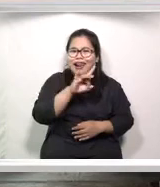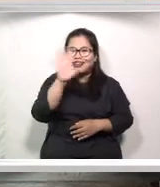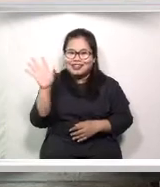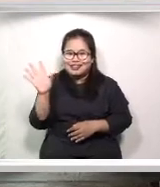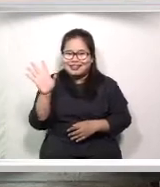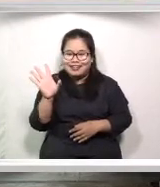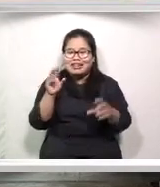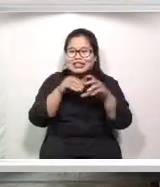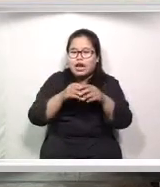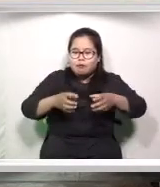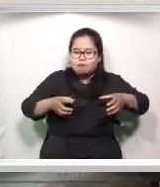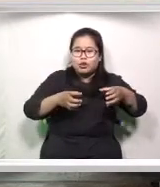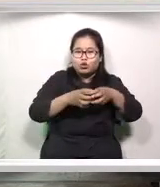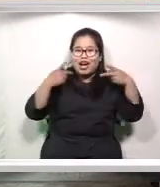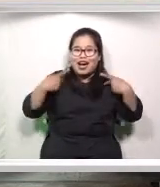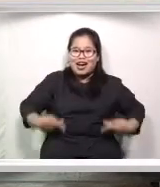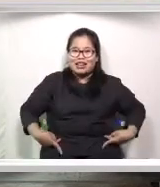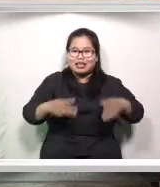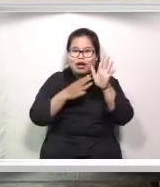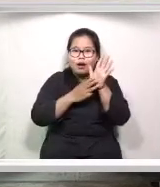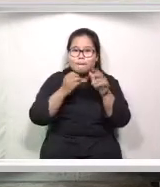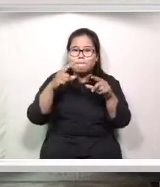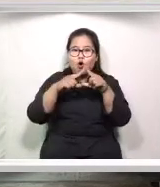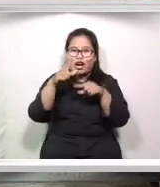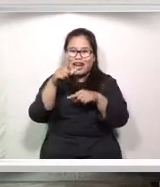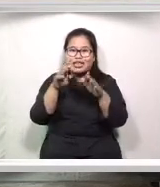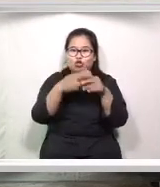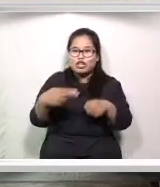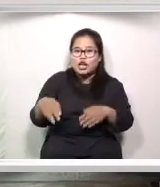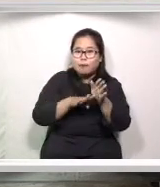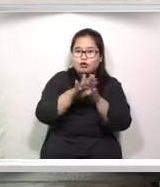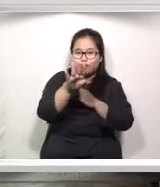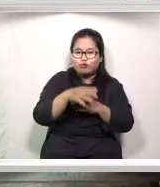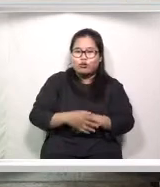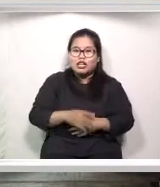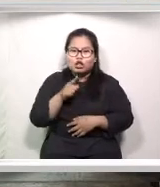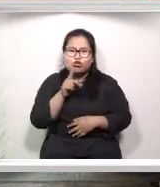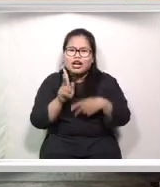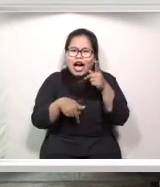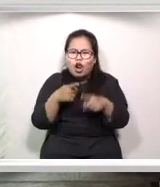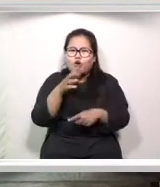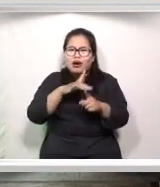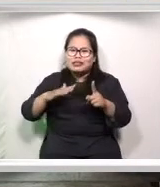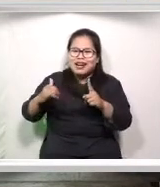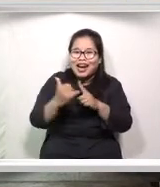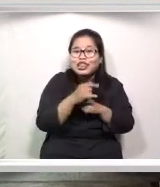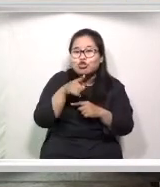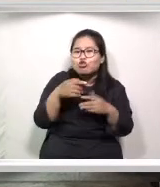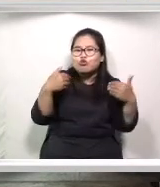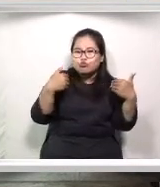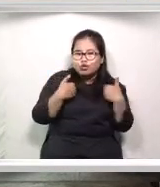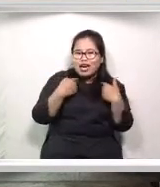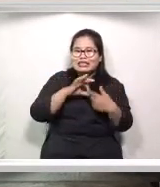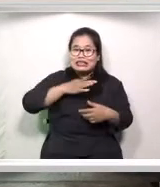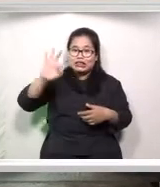Hal lain dalam membentuk karakter moral Indonesia maju adalah jika warga negara selalu